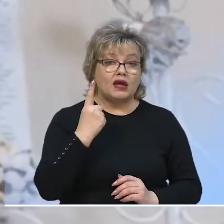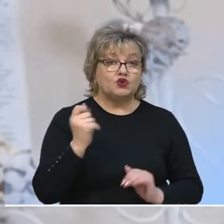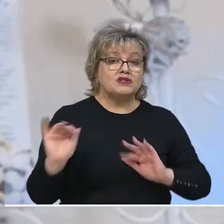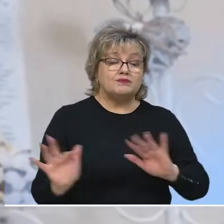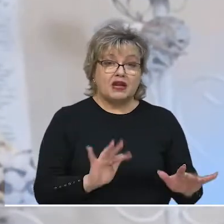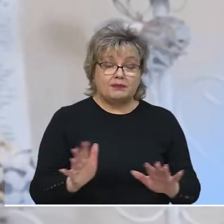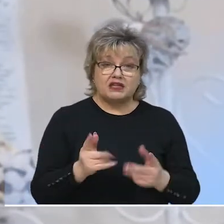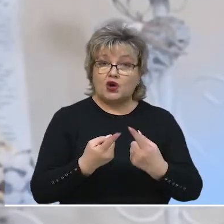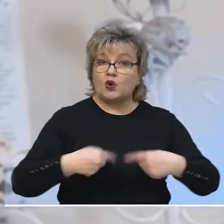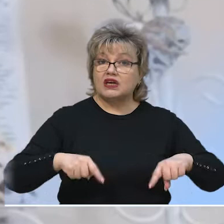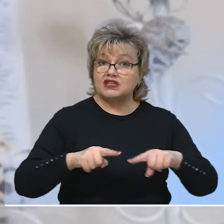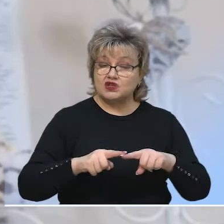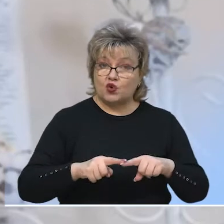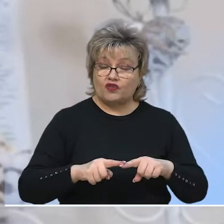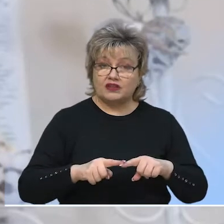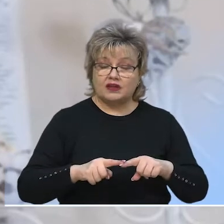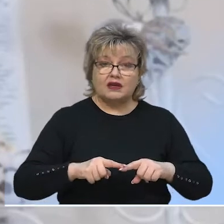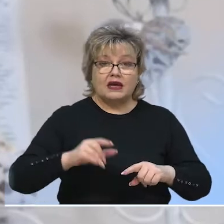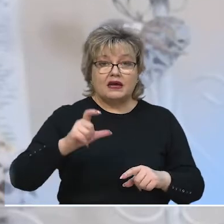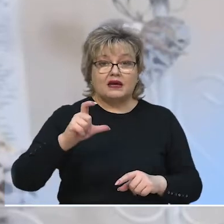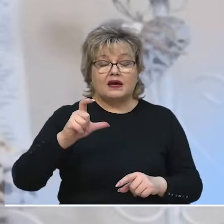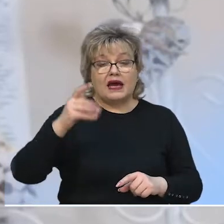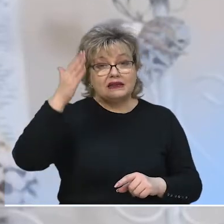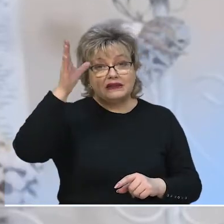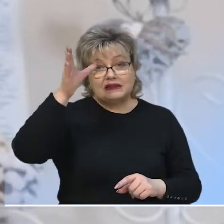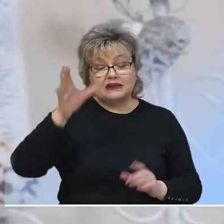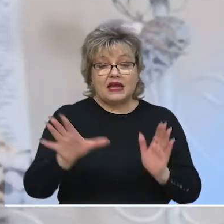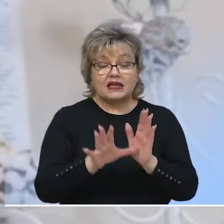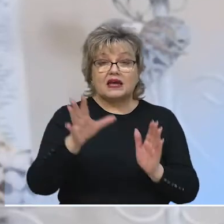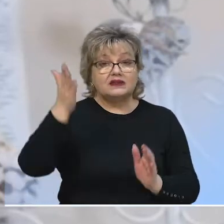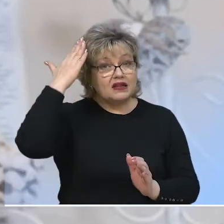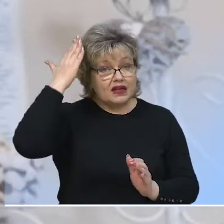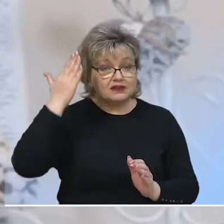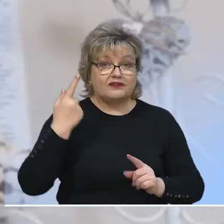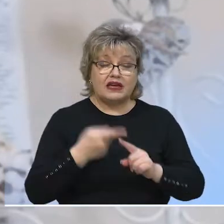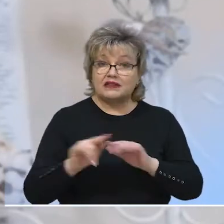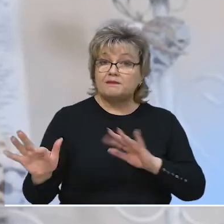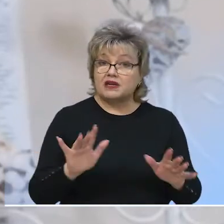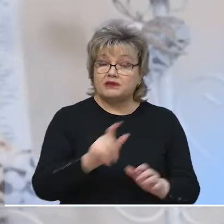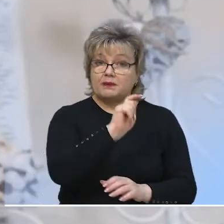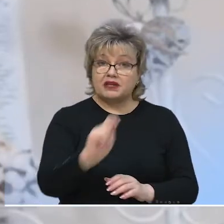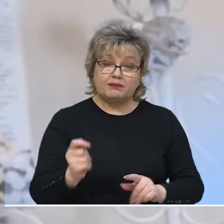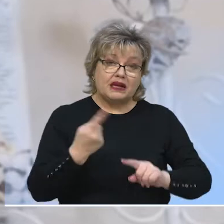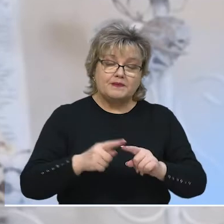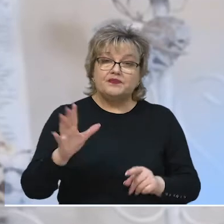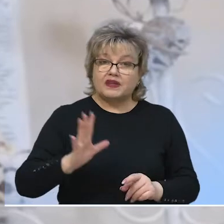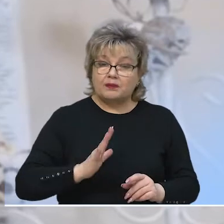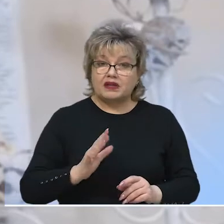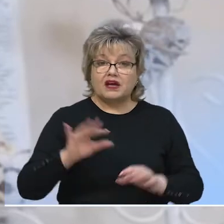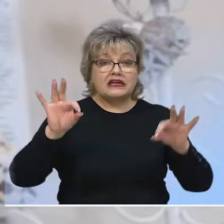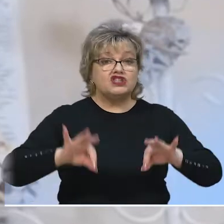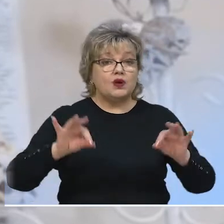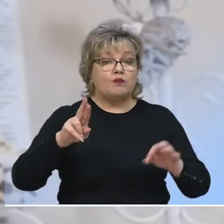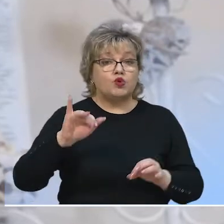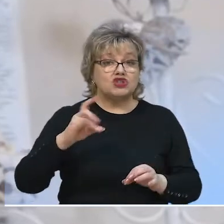из мероприятий, организованных «Синергия талантов». Данное мероприятие, на которое прибыли, это была